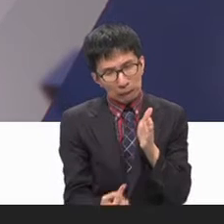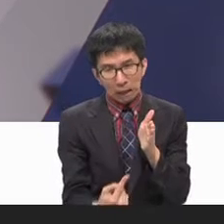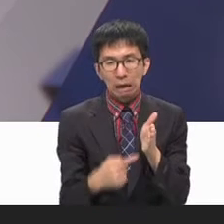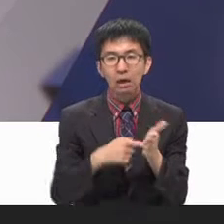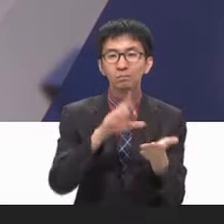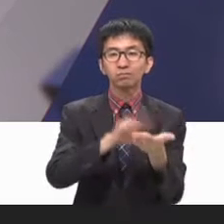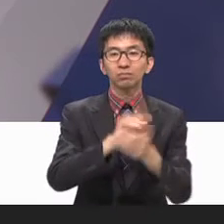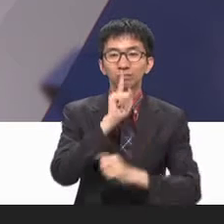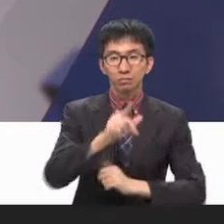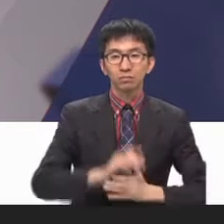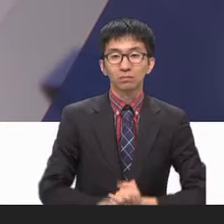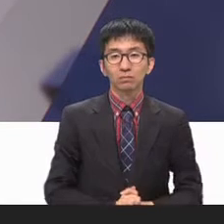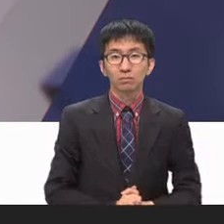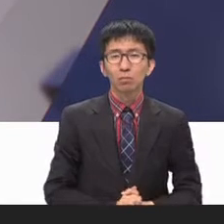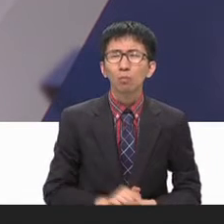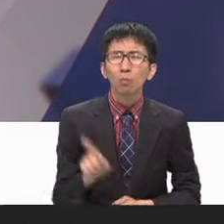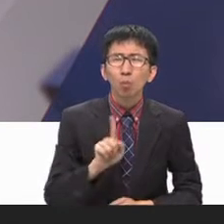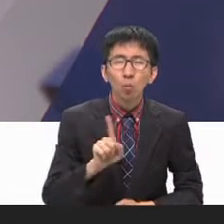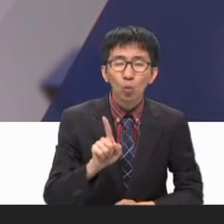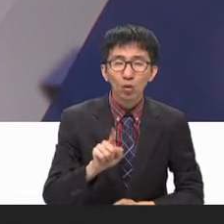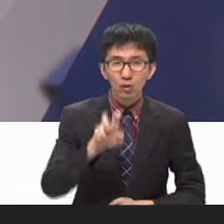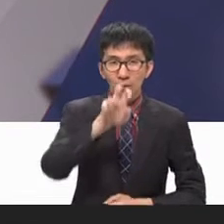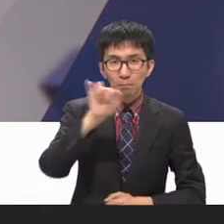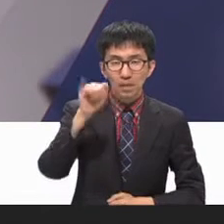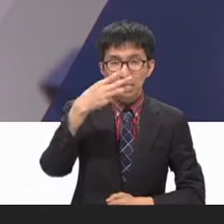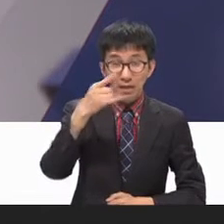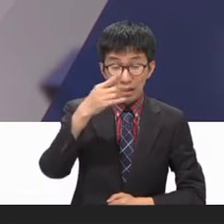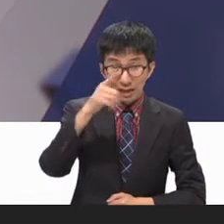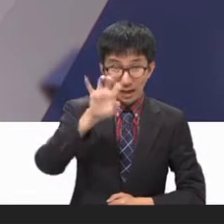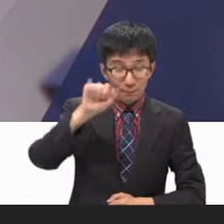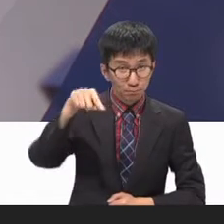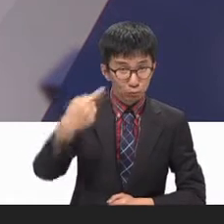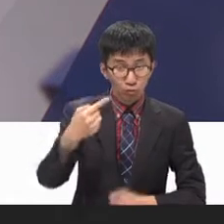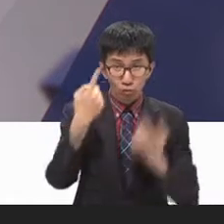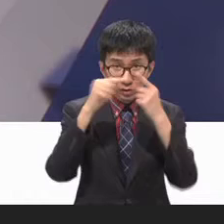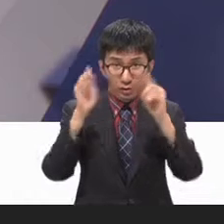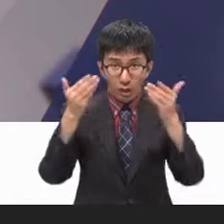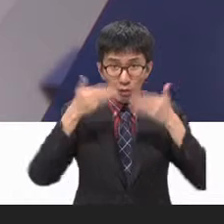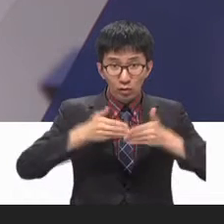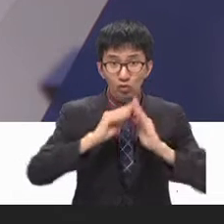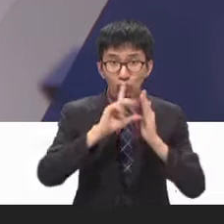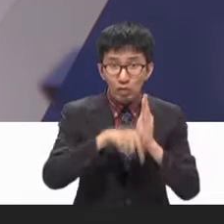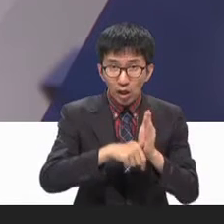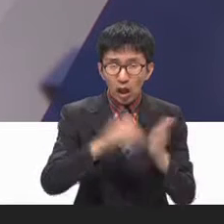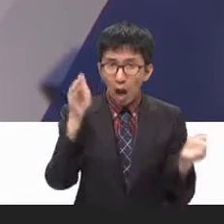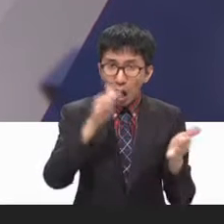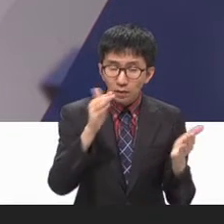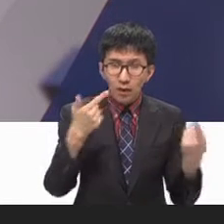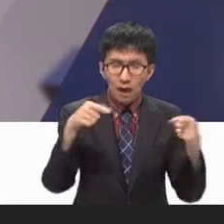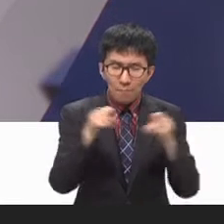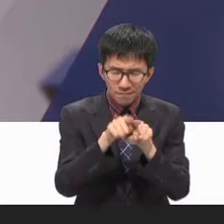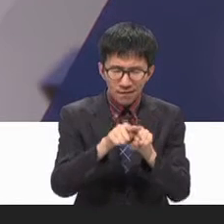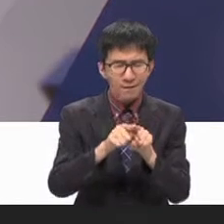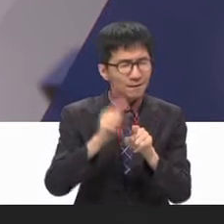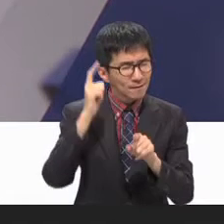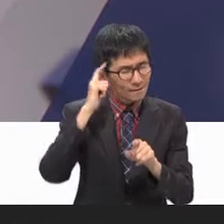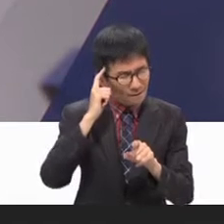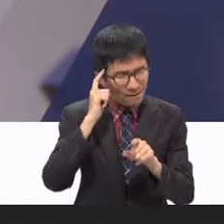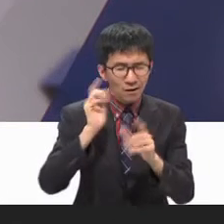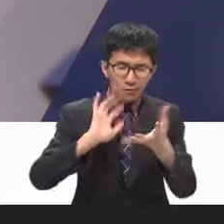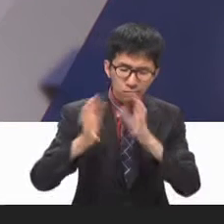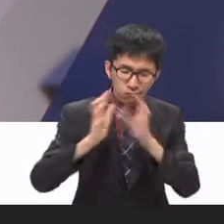큰 문제로 지적하고 있는데 예 2 미래를 알 그닥 을 신설하는 데 있어서 학내 구성원의 목소리가 전혀 관 0이 되지 않은 채